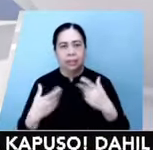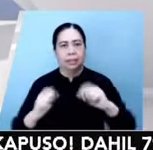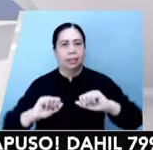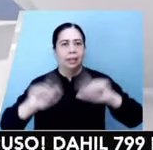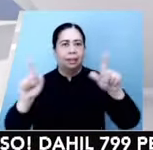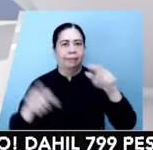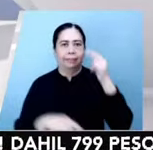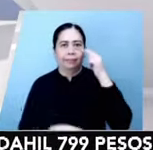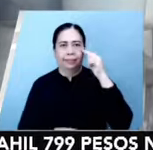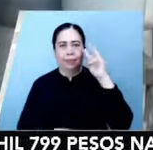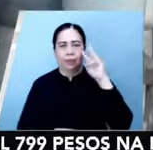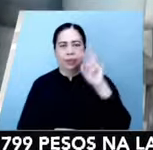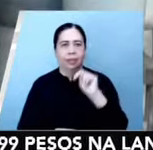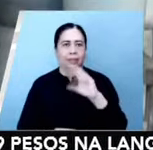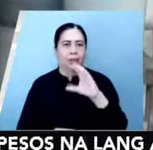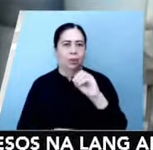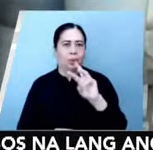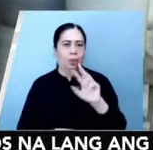Nico?